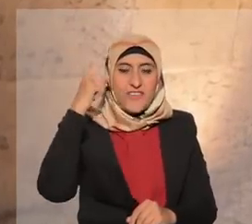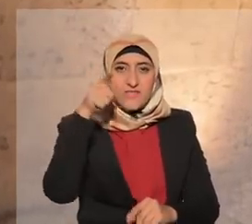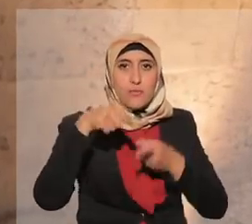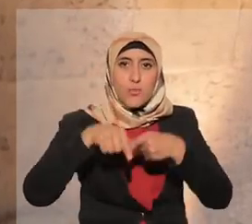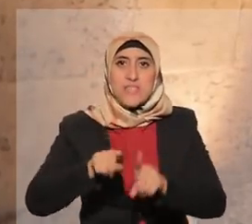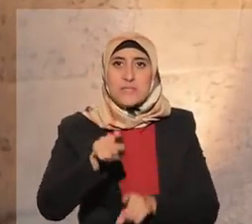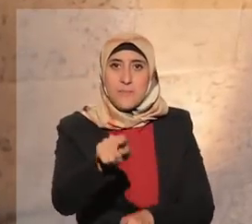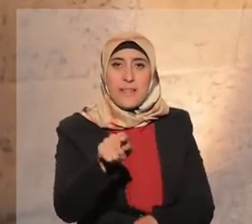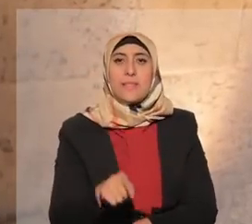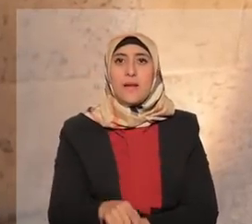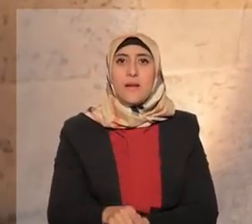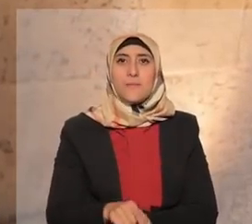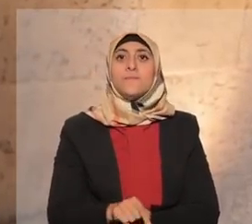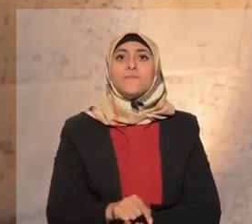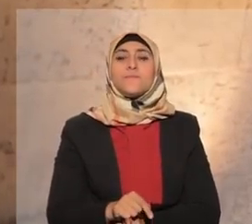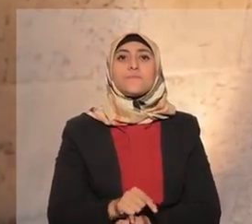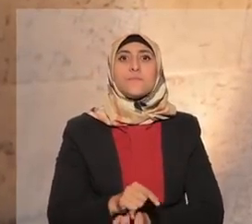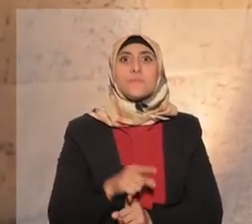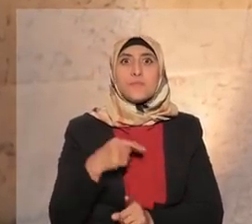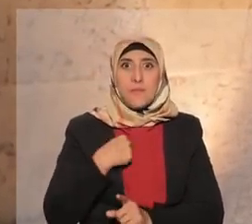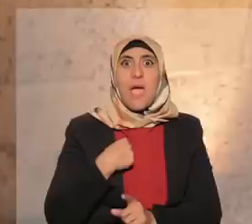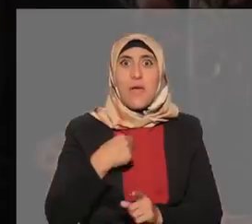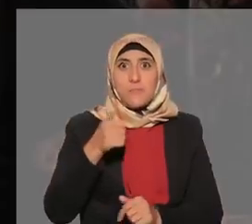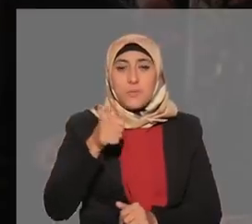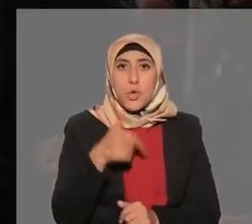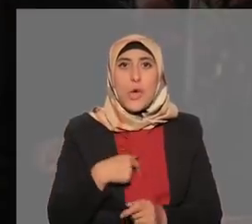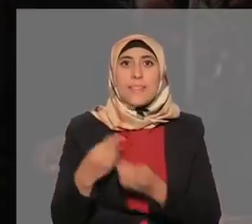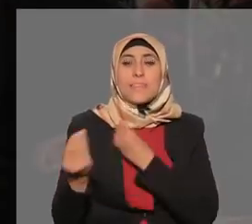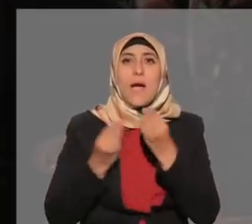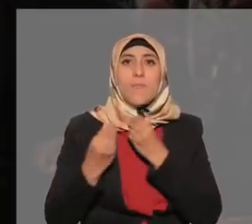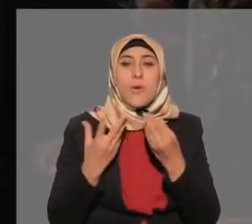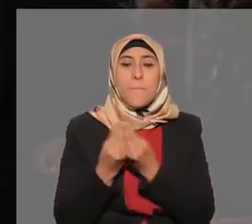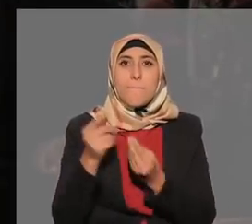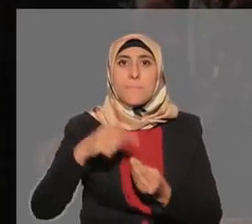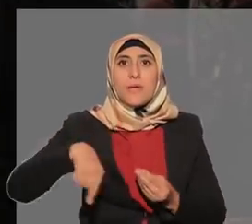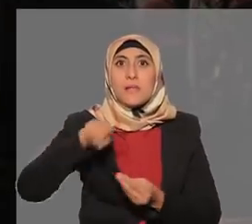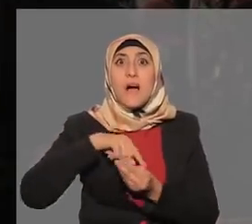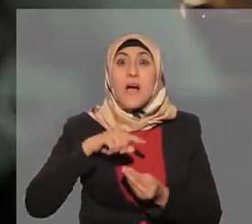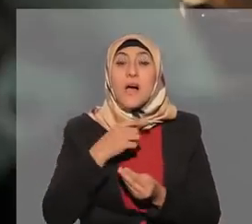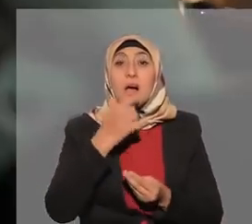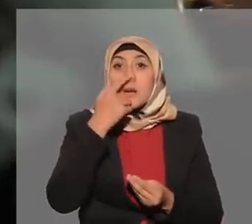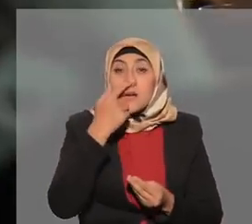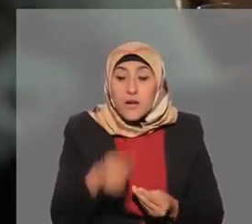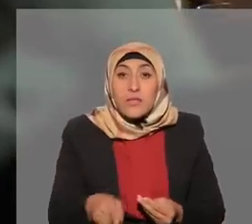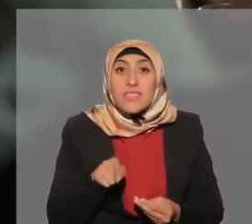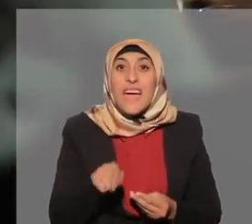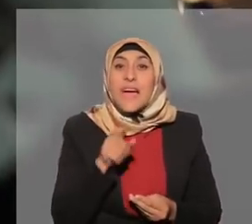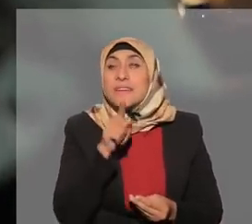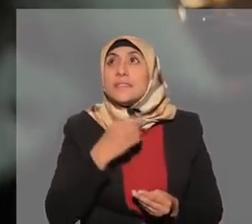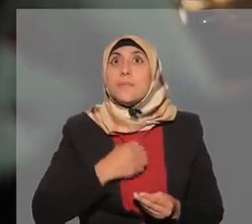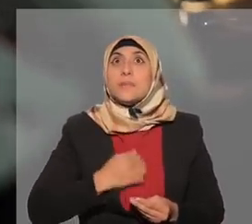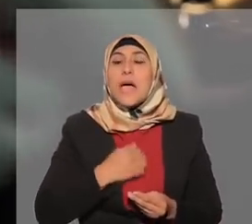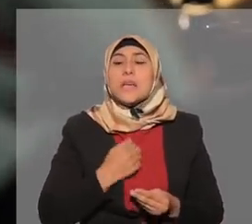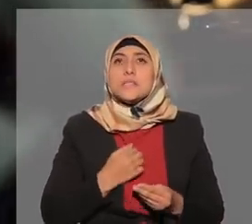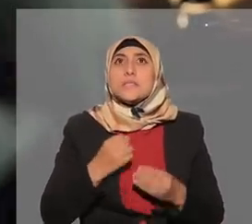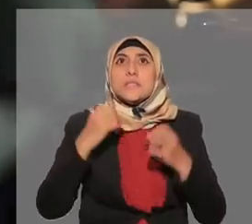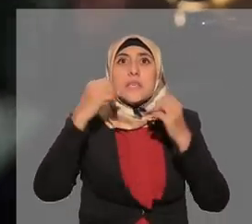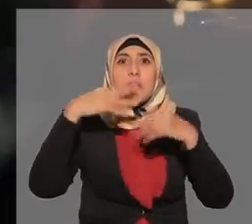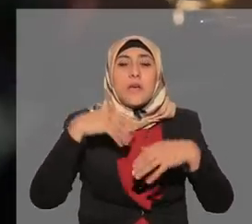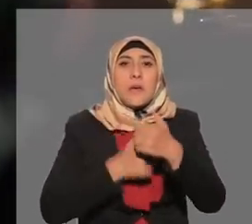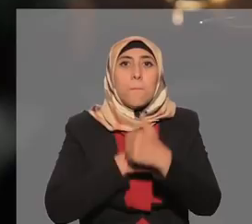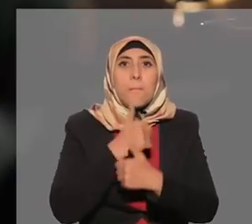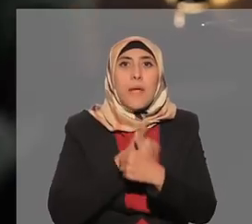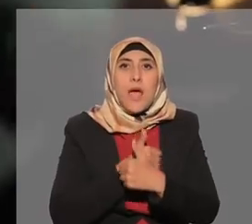التعامل، الإحسان في التعامل مع هذا الأمر. لكن ليس الرضا ألا تحس بالبلاء، إنما